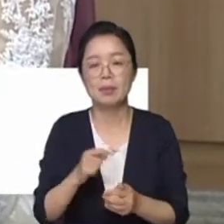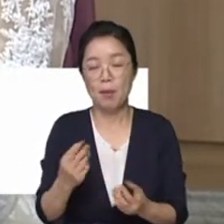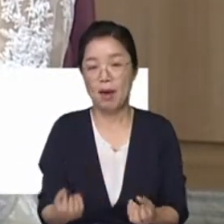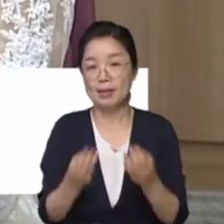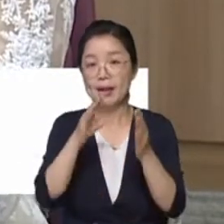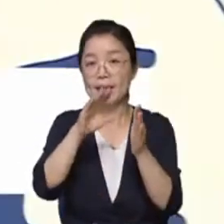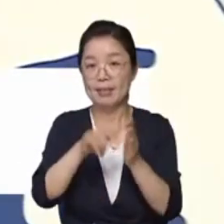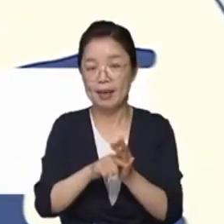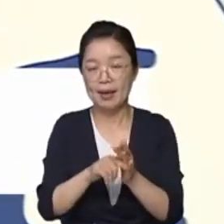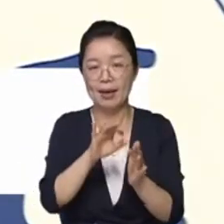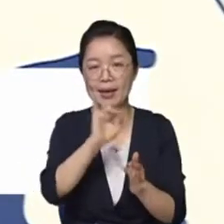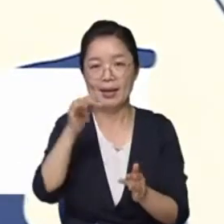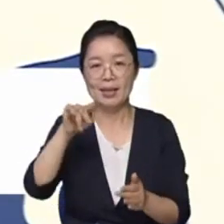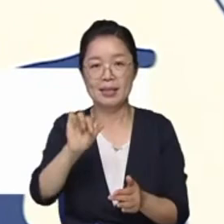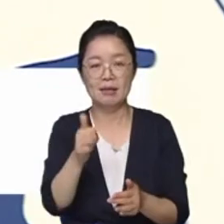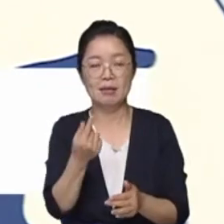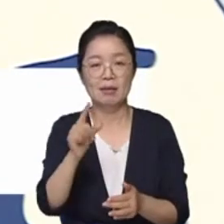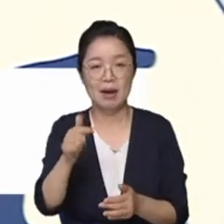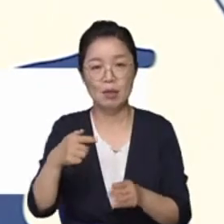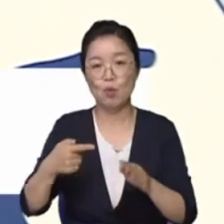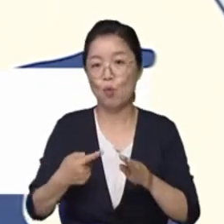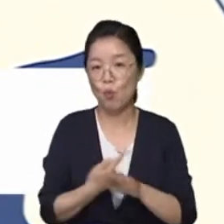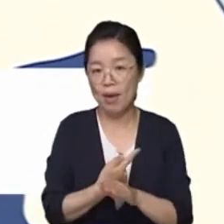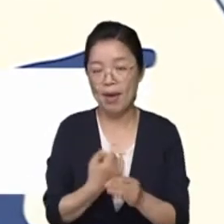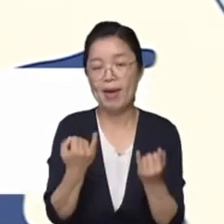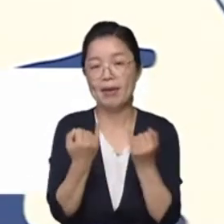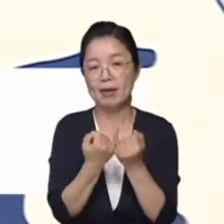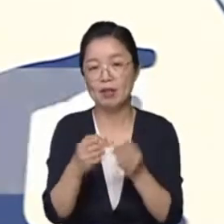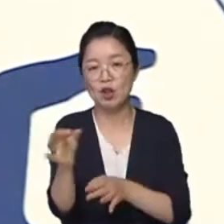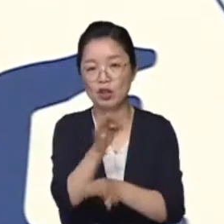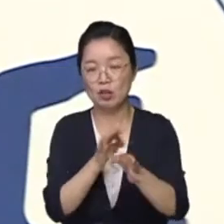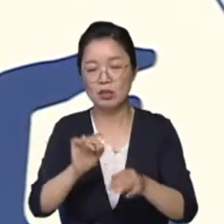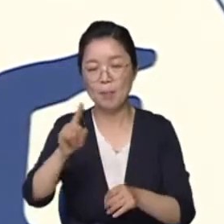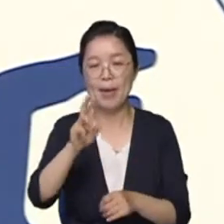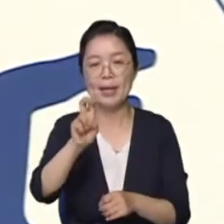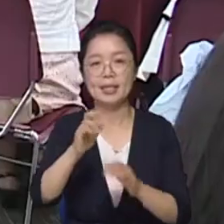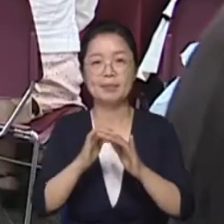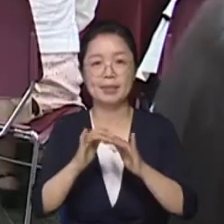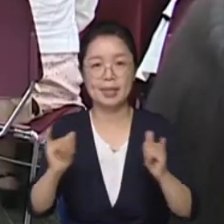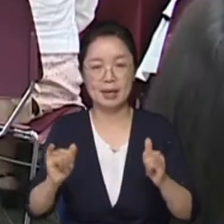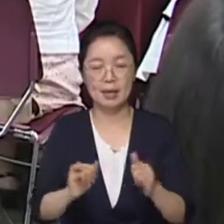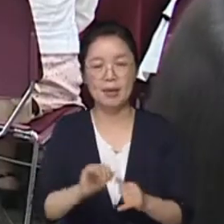행사에는 이정한 여경협 회장 등을 비롯해 여성경제인 120여 명과